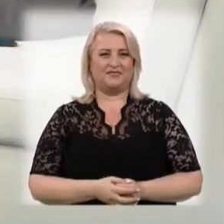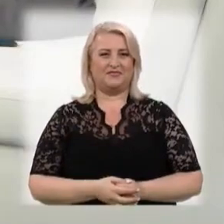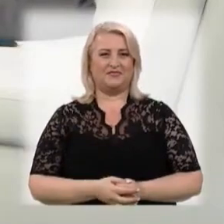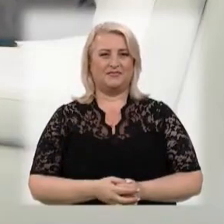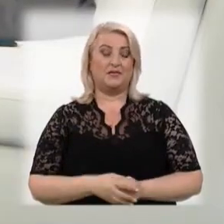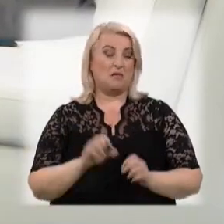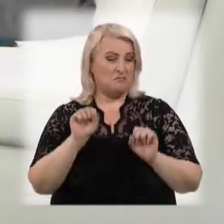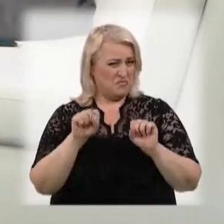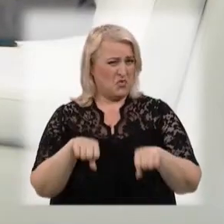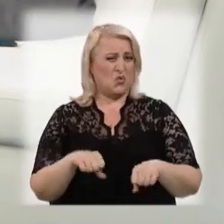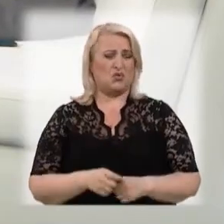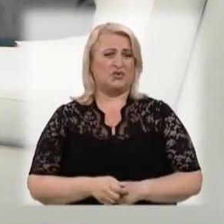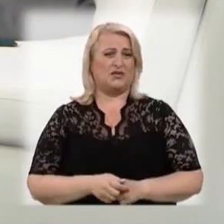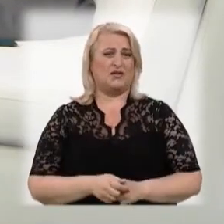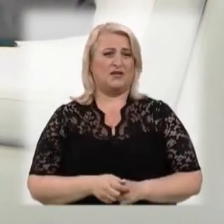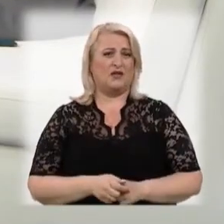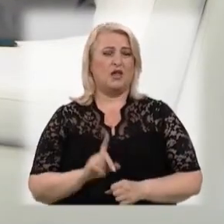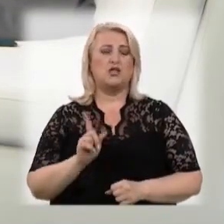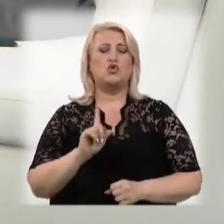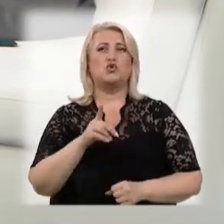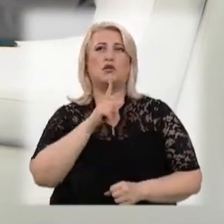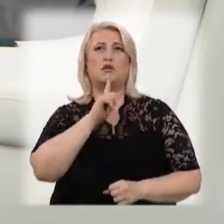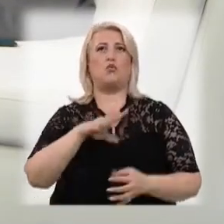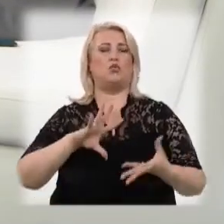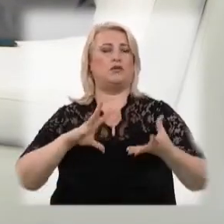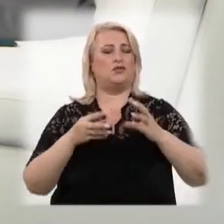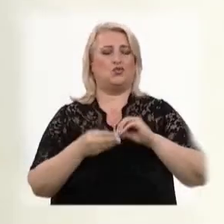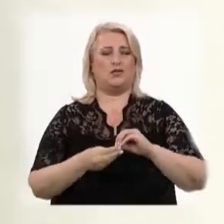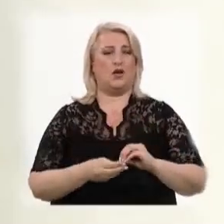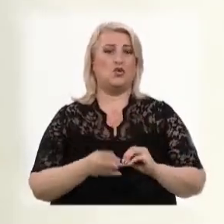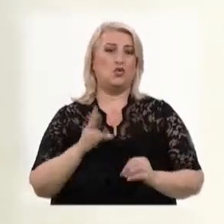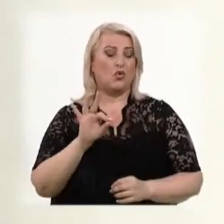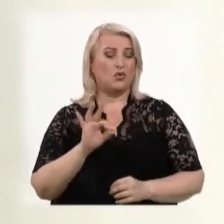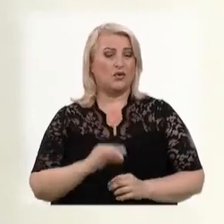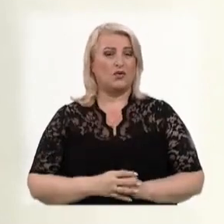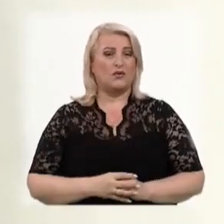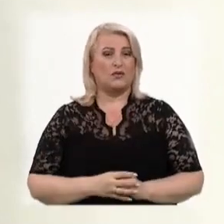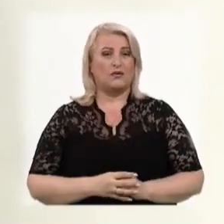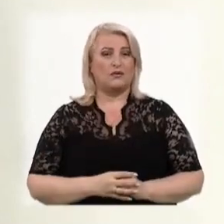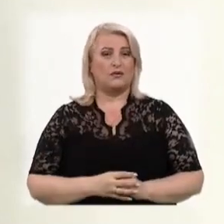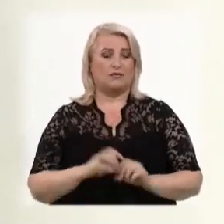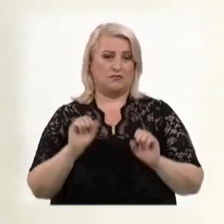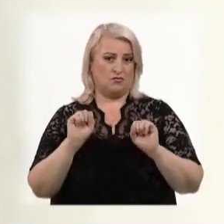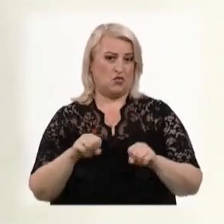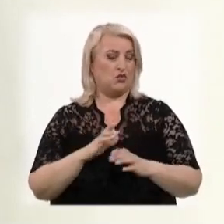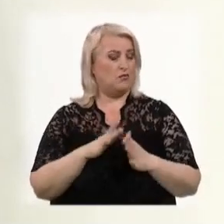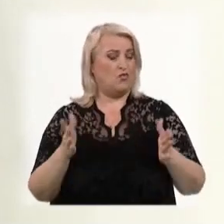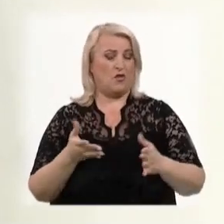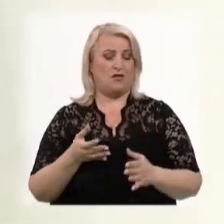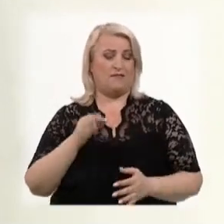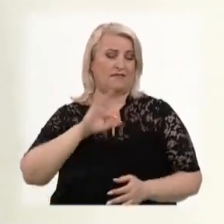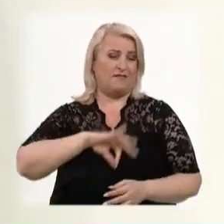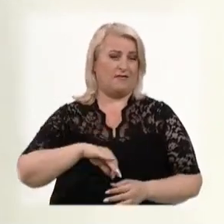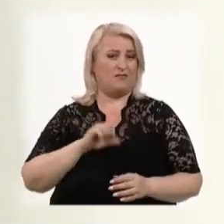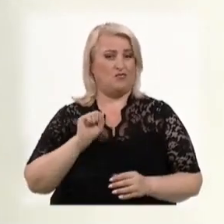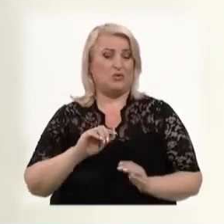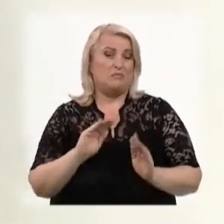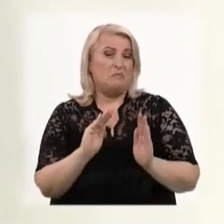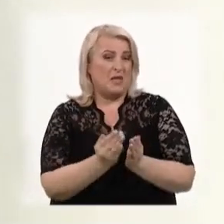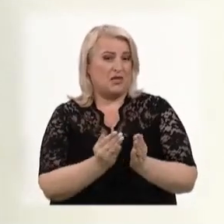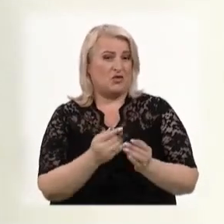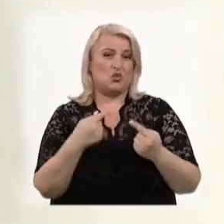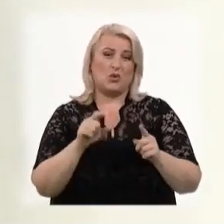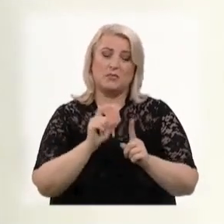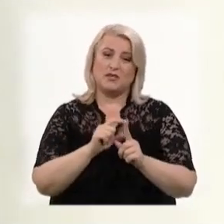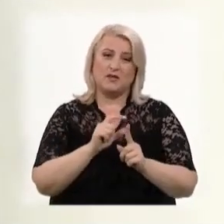poate fi util în rezultat dar se poate mai eficient se poate mai puțin cu alte